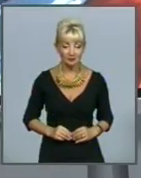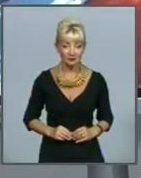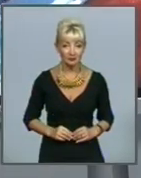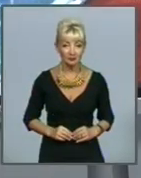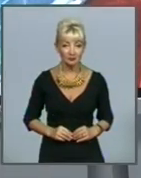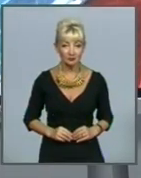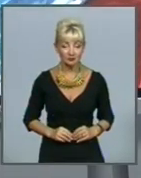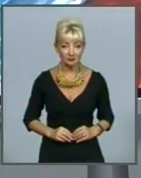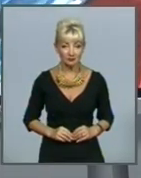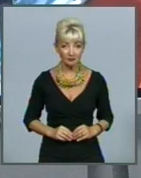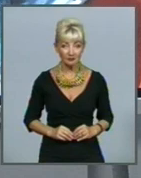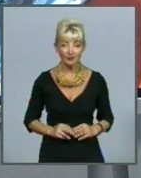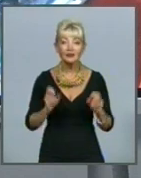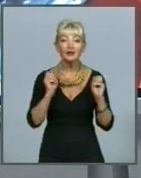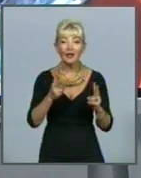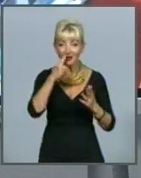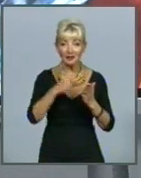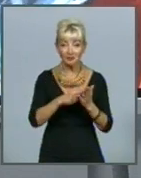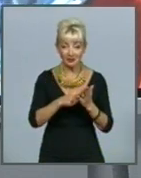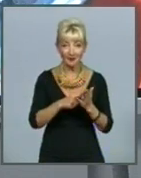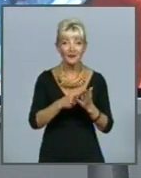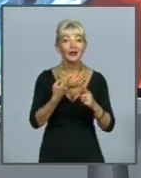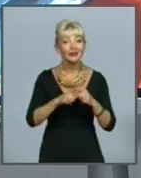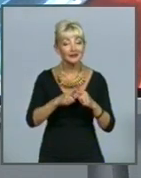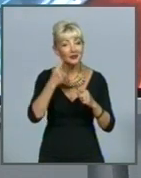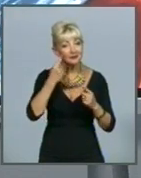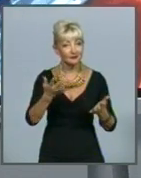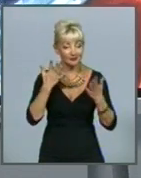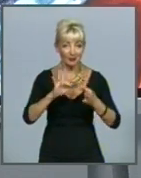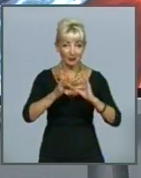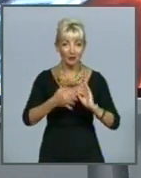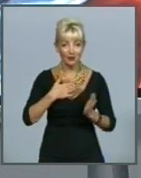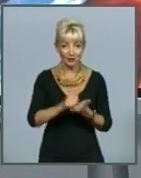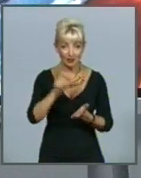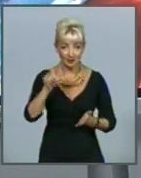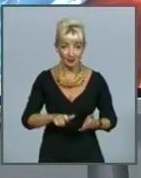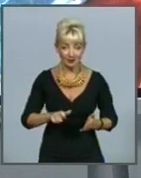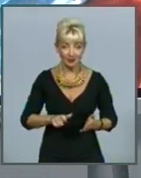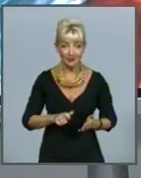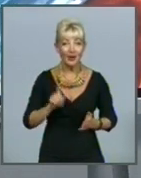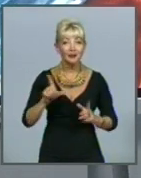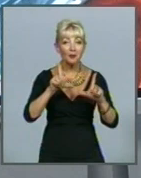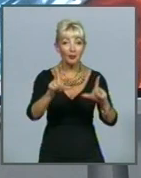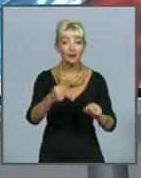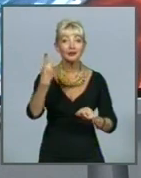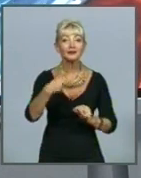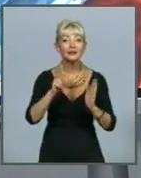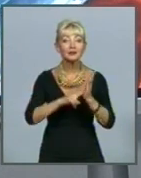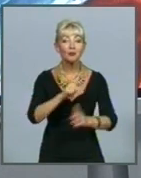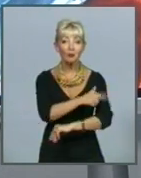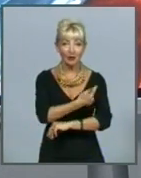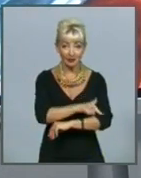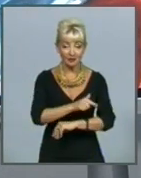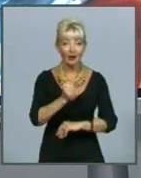А як саме працює система, вирішили з'ясувати детально наші кореспонденти. Вони поїхали до 27-ї поліклініки, а ще дізнались